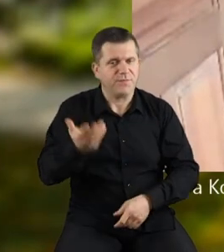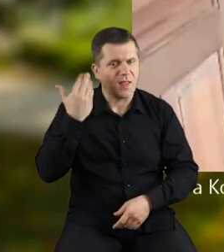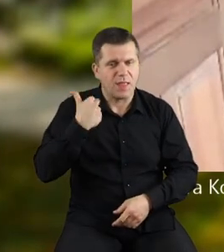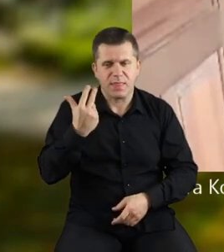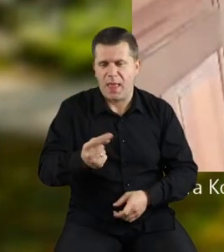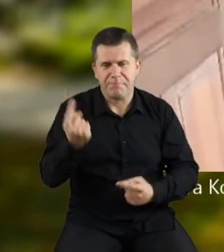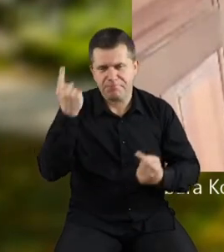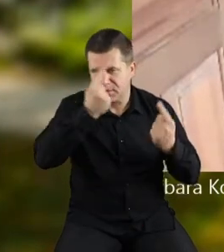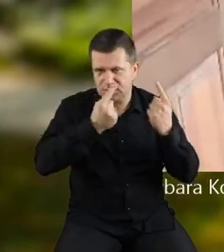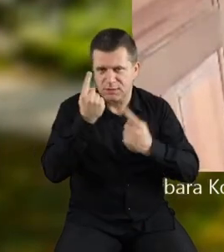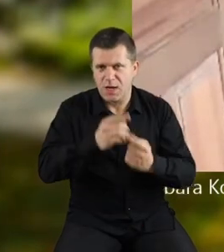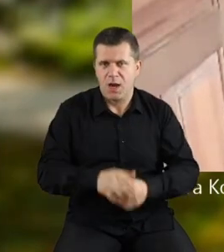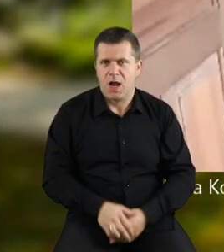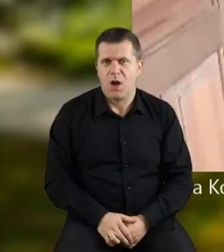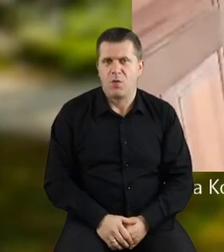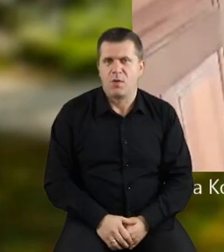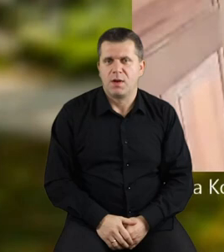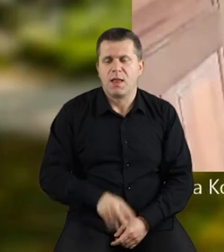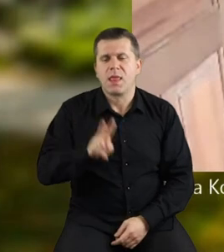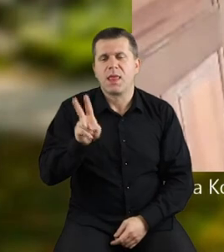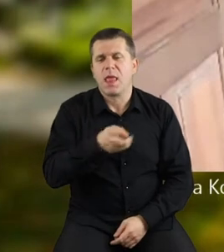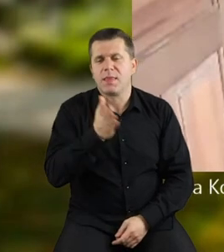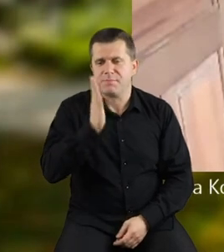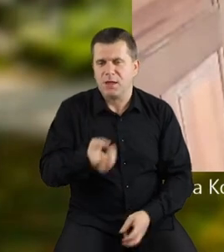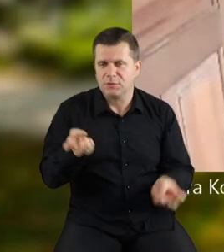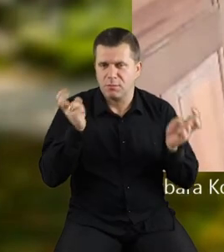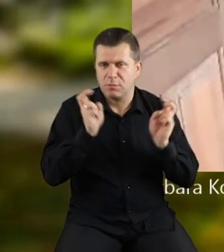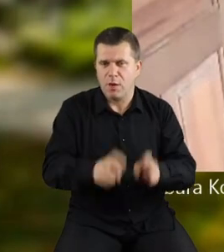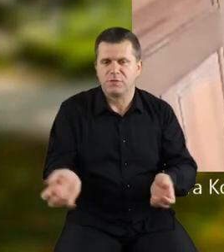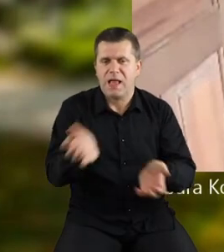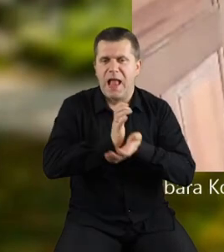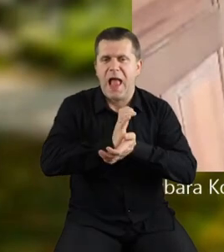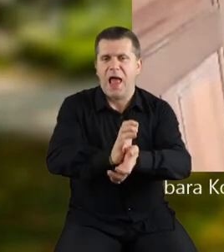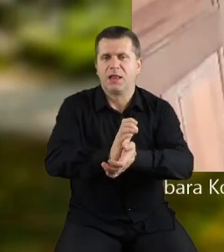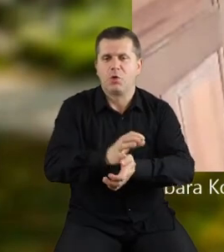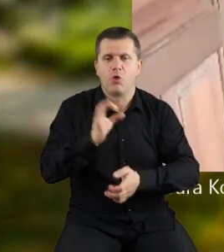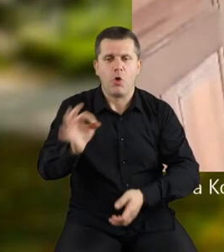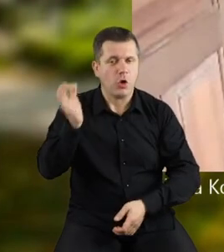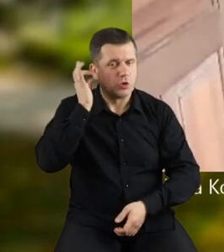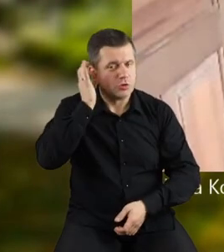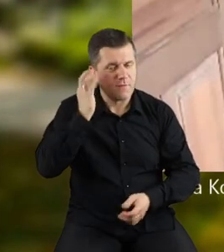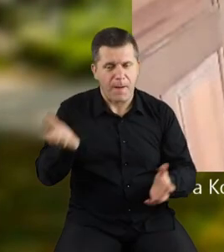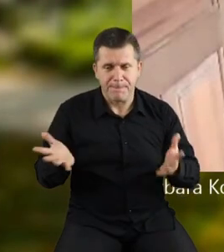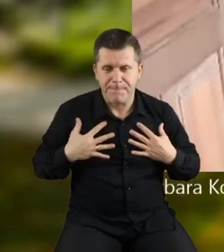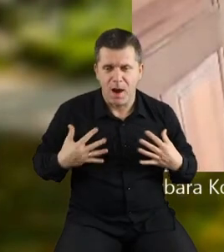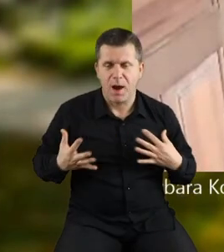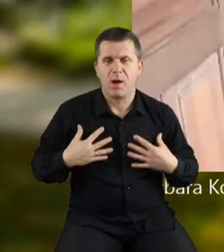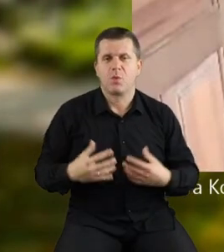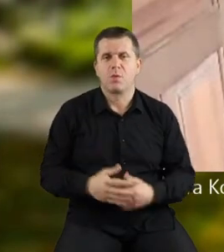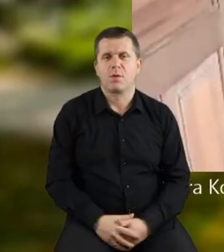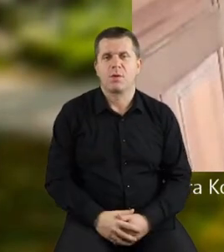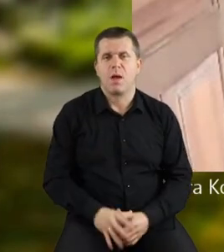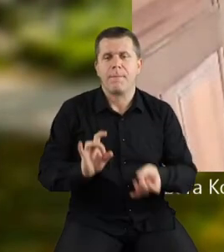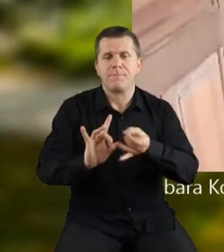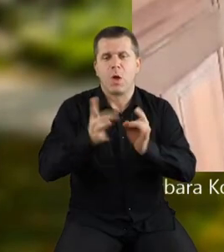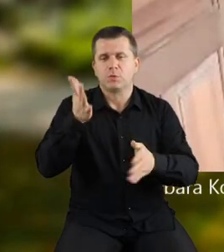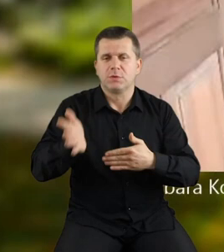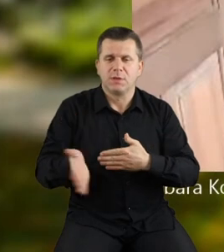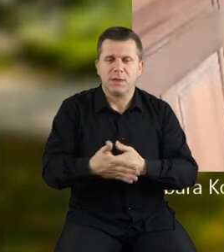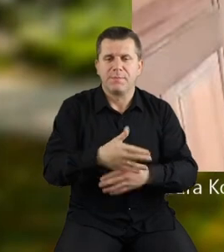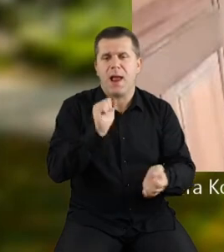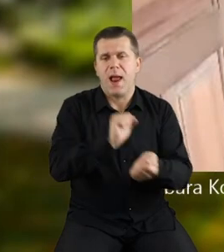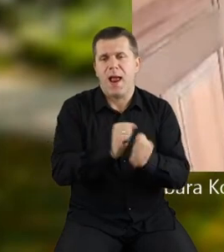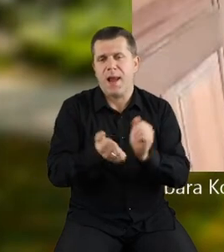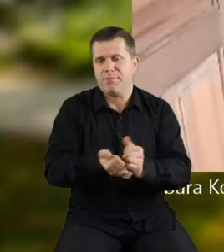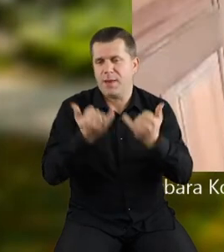Nigdy wtedy nie podejrzewałam, że kiedykolwiek powstanie artykuł o Dziewczynce z Parku, czy